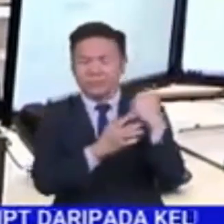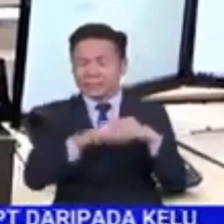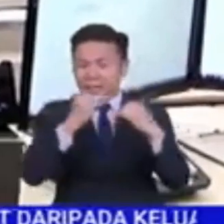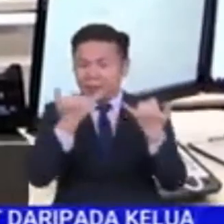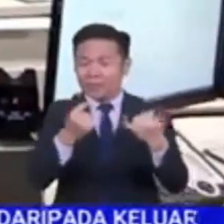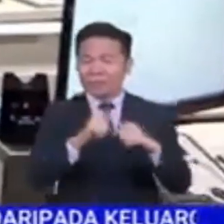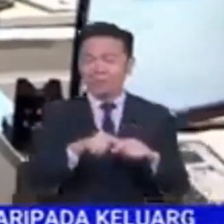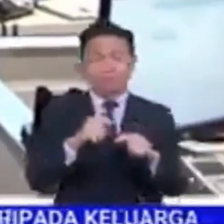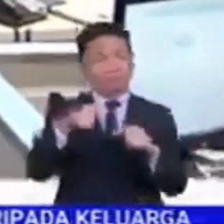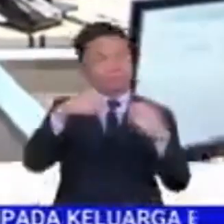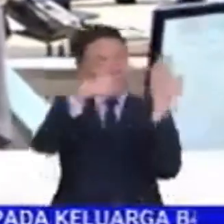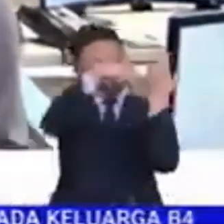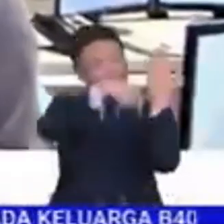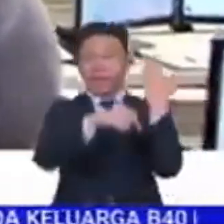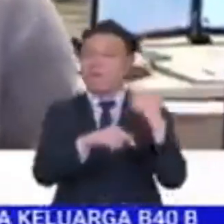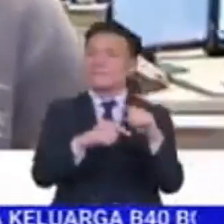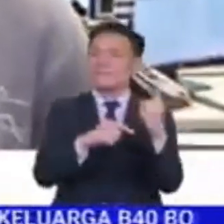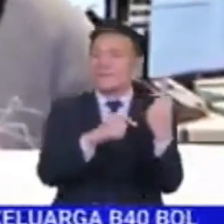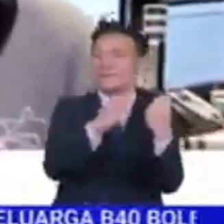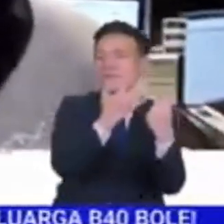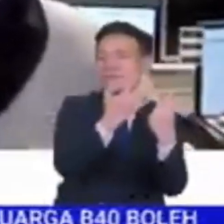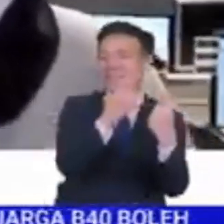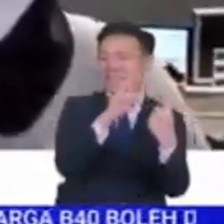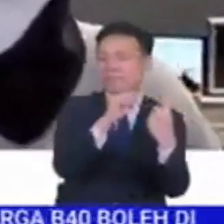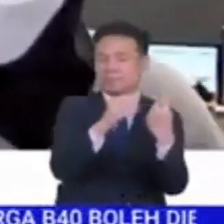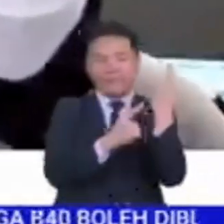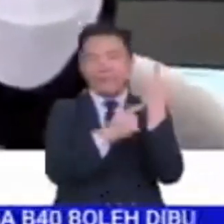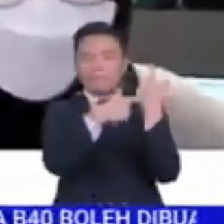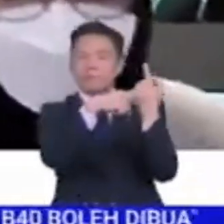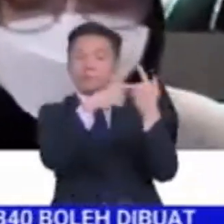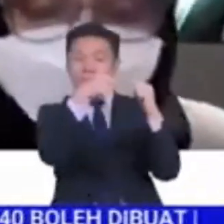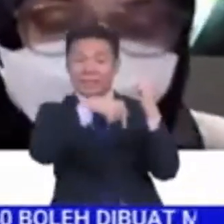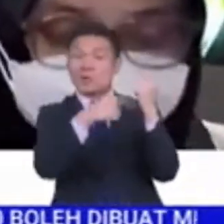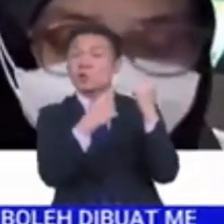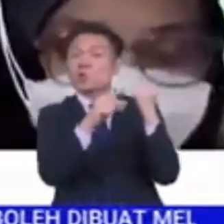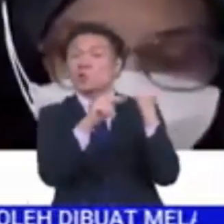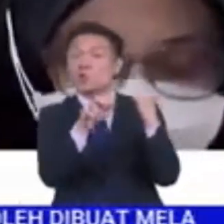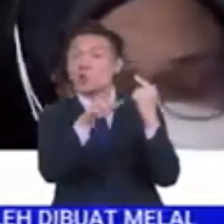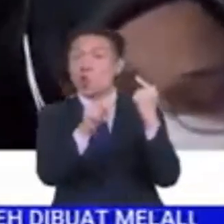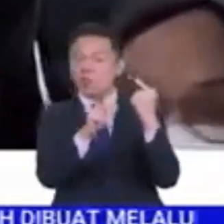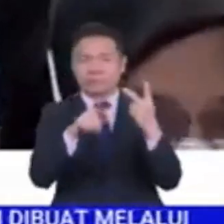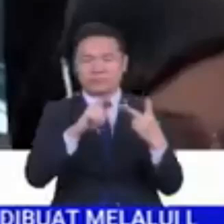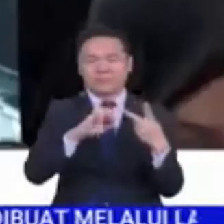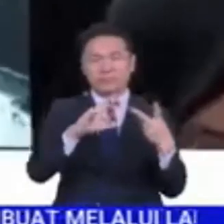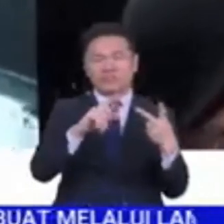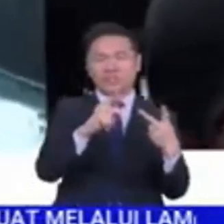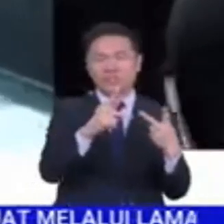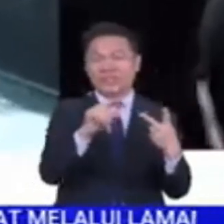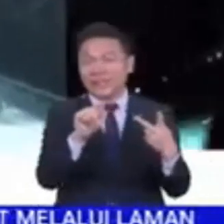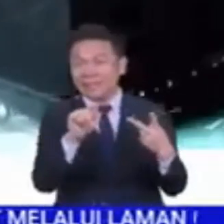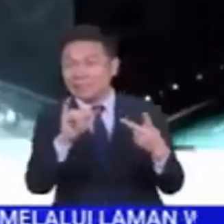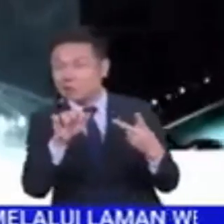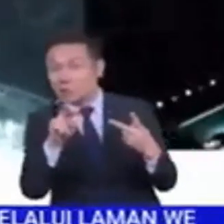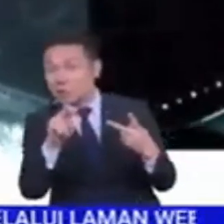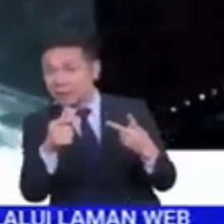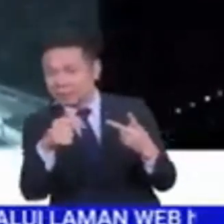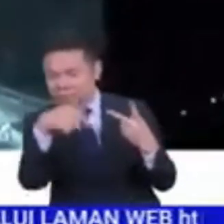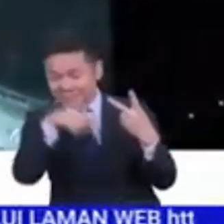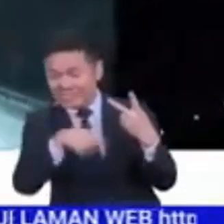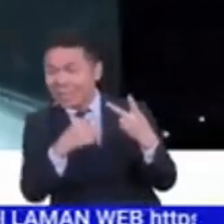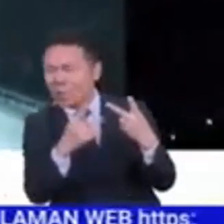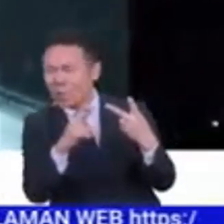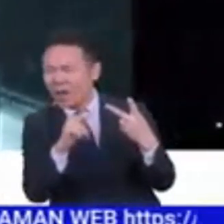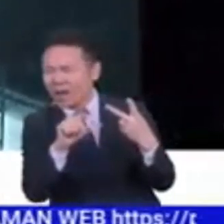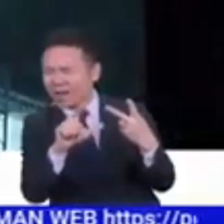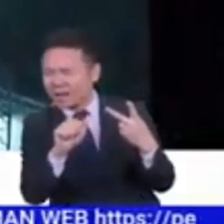wilayah utara perlahan 15 km dari Pendang ke Gurun, perlahan 11 km dari Cangkat Jering ke Kuala Kangsa, di mana